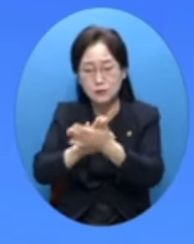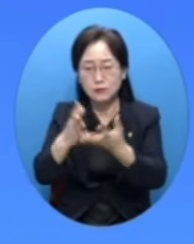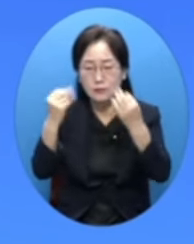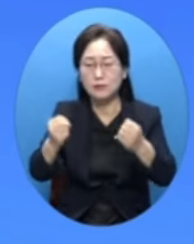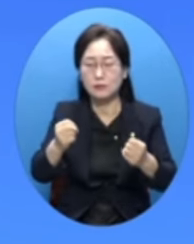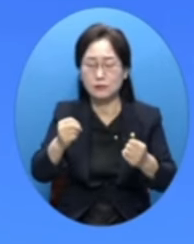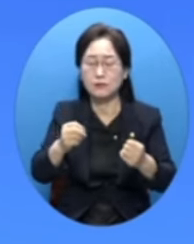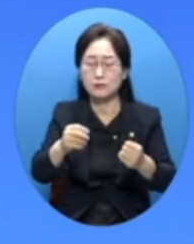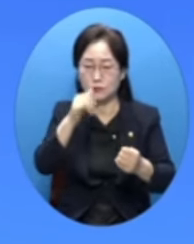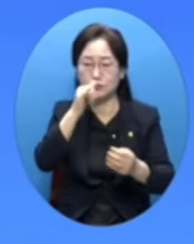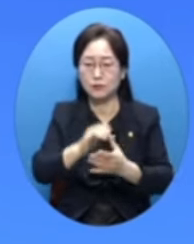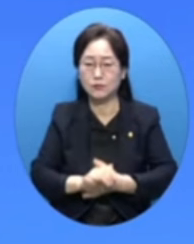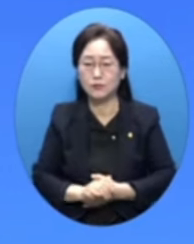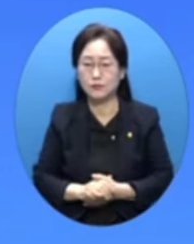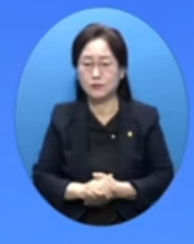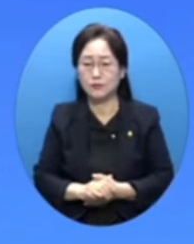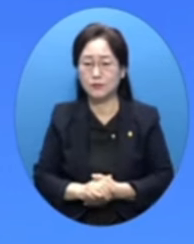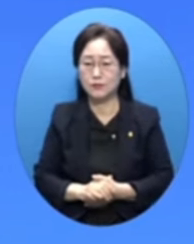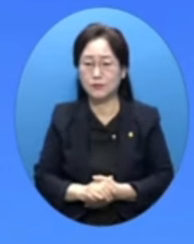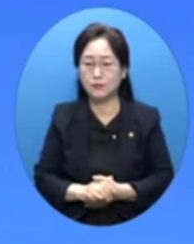모릅니다.